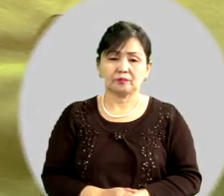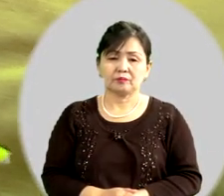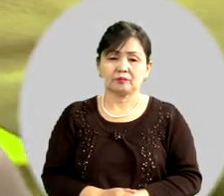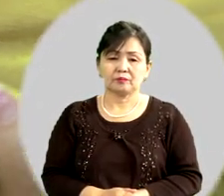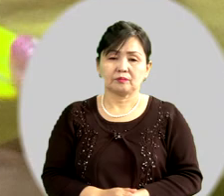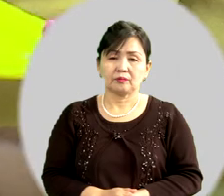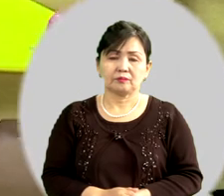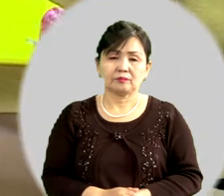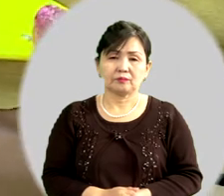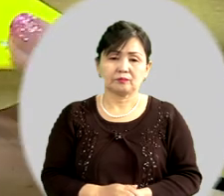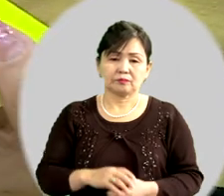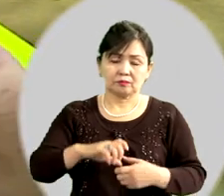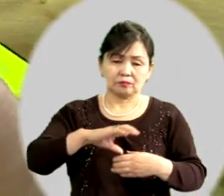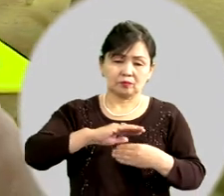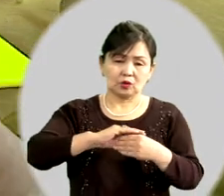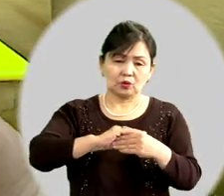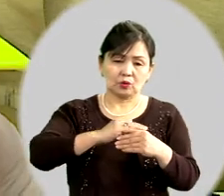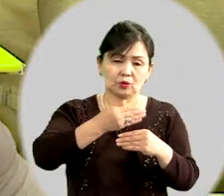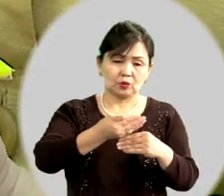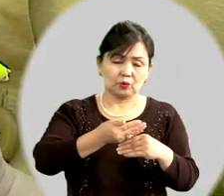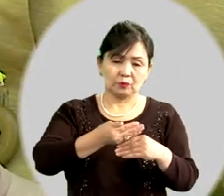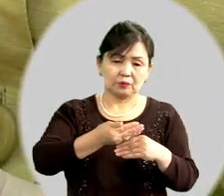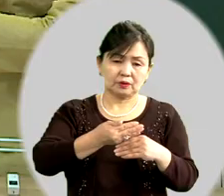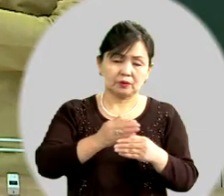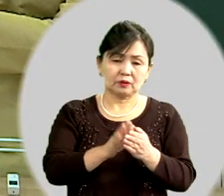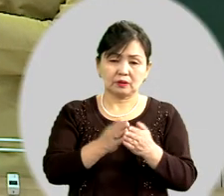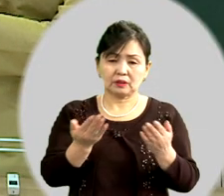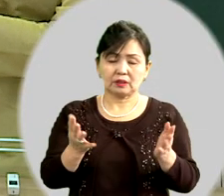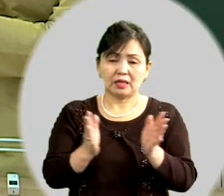За, тэгэхээр кубийн дэлгэсийг 11 янзаар бүтээж